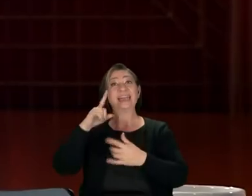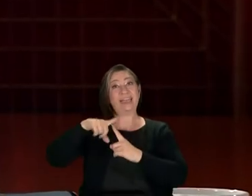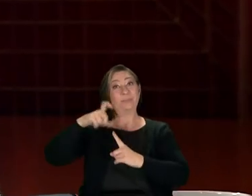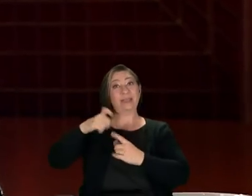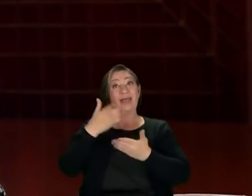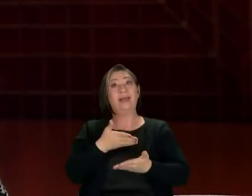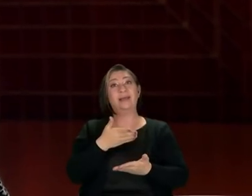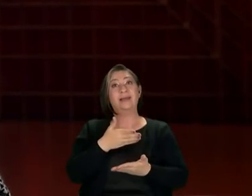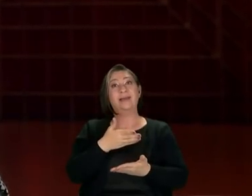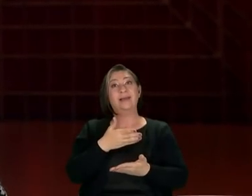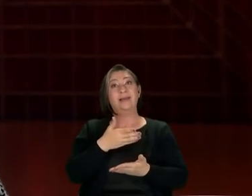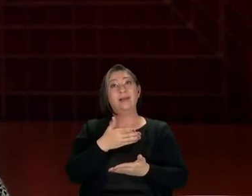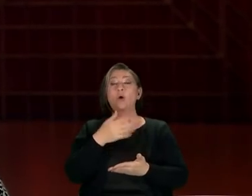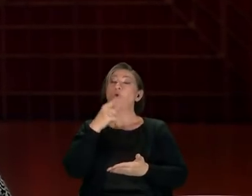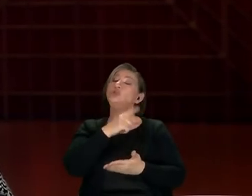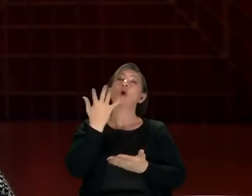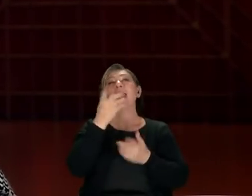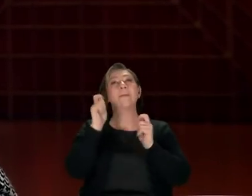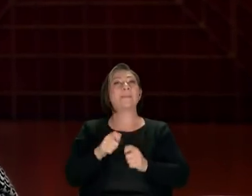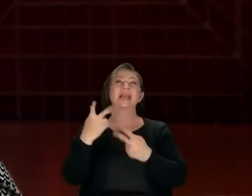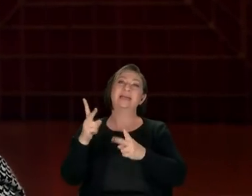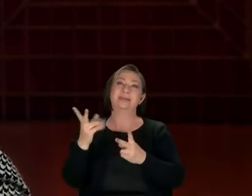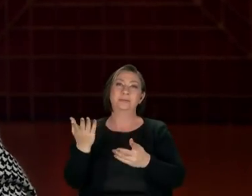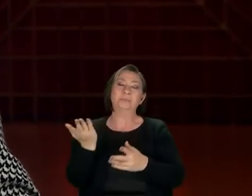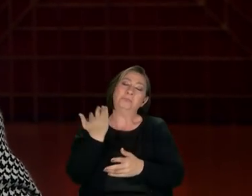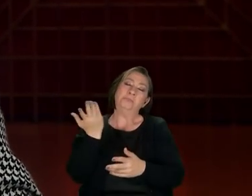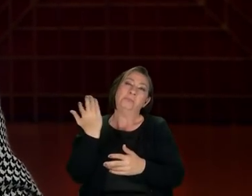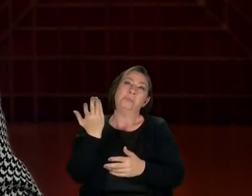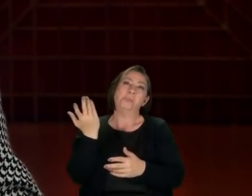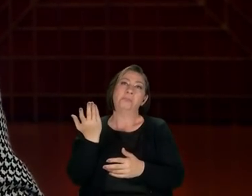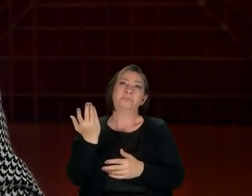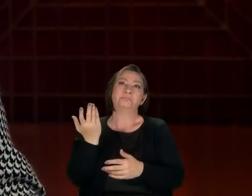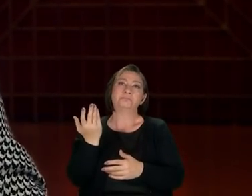kimlikte. Mesela o şöyle yapabilir, diyelim ki